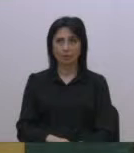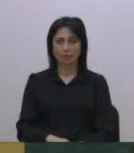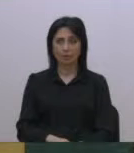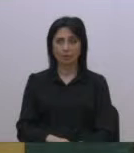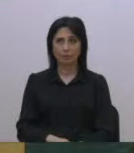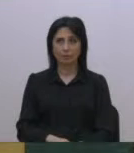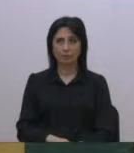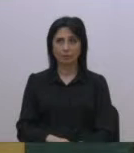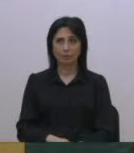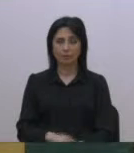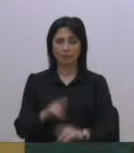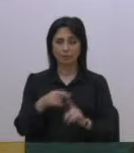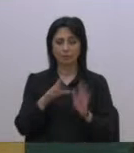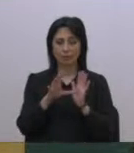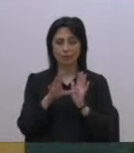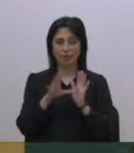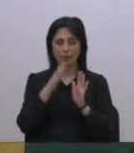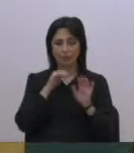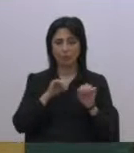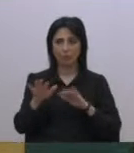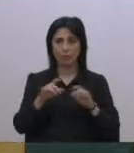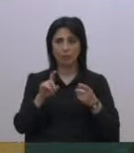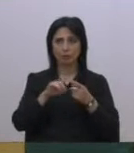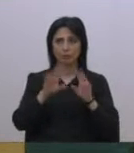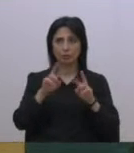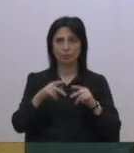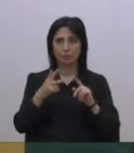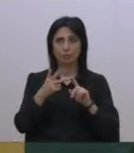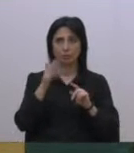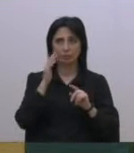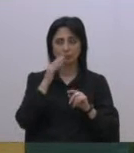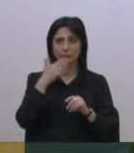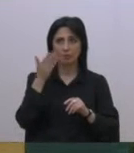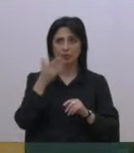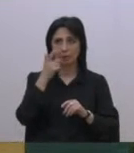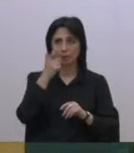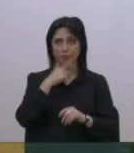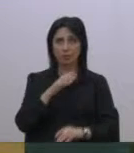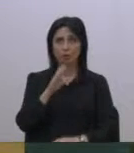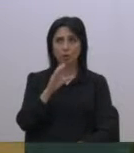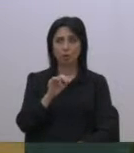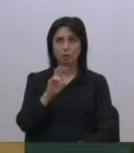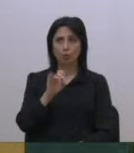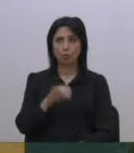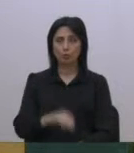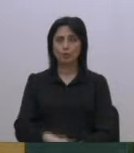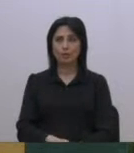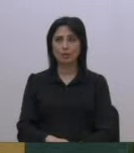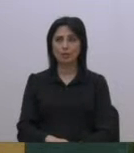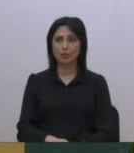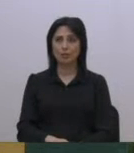ხო, შემდეგი ენერგეტიკისა და წყალმარაგების შესახებ კანონშტულება მესამე მოსმენით მოხსენებული ბატონი დავით სონგოლაშვილი.